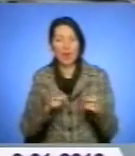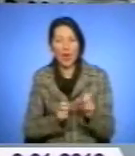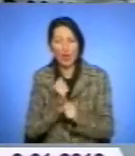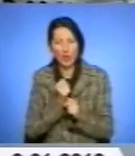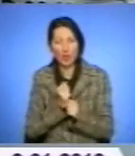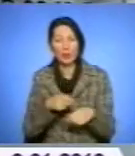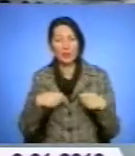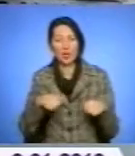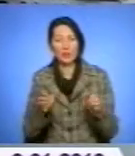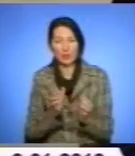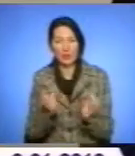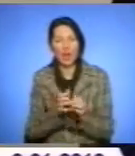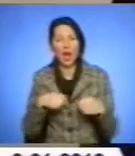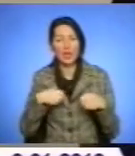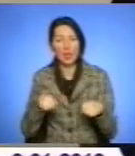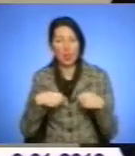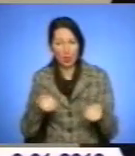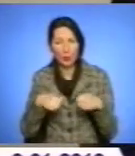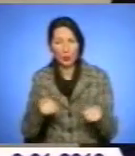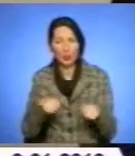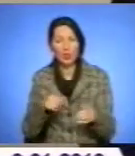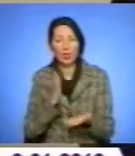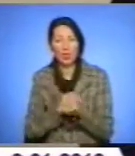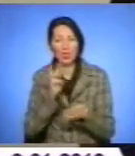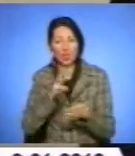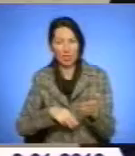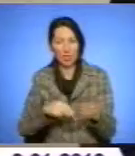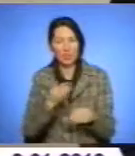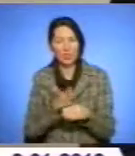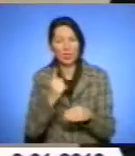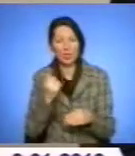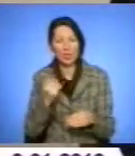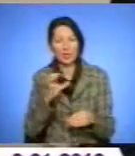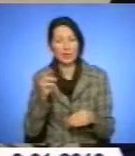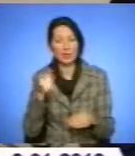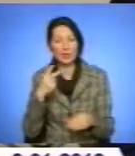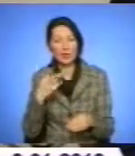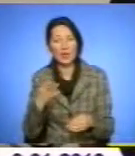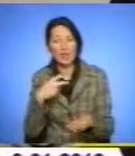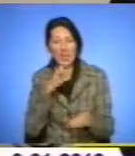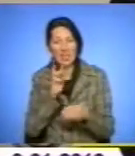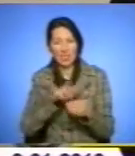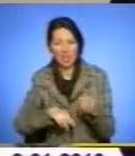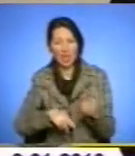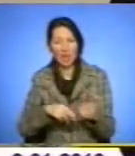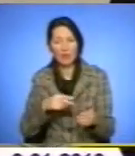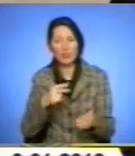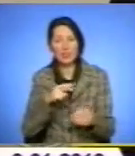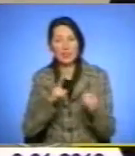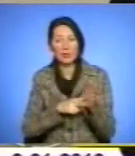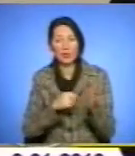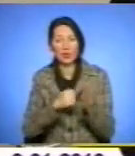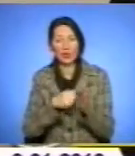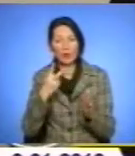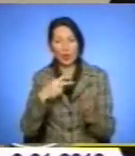товарів накладають штраф. Тобто за частиною першої статті 204 передбачено штраф від 17 до 34 тисяч гривень